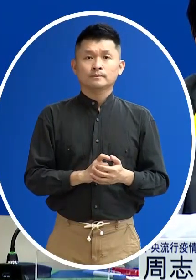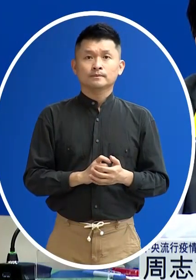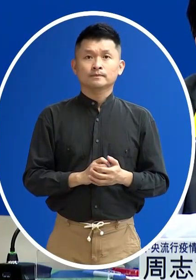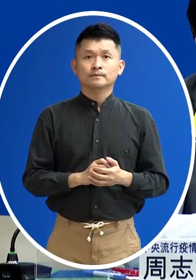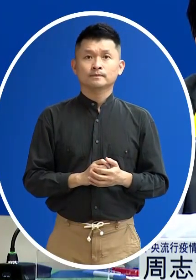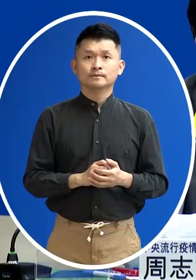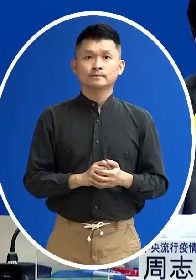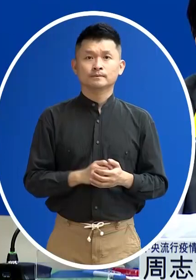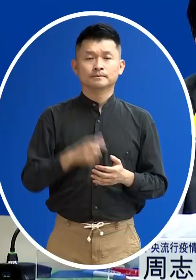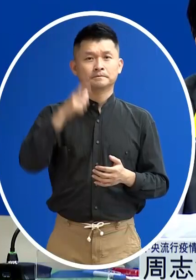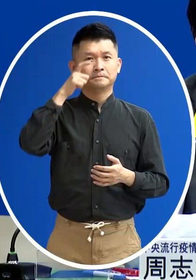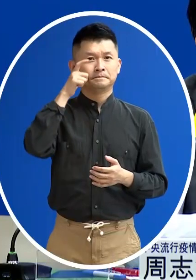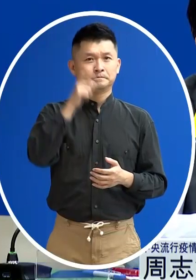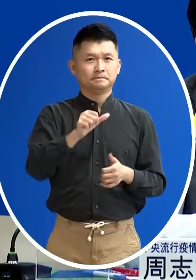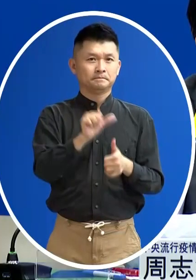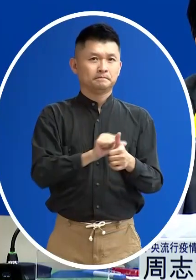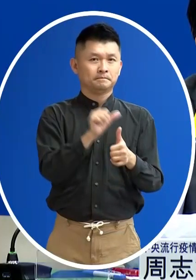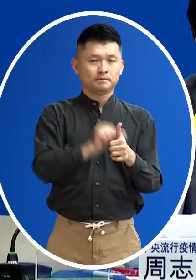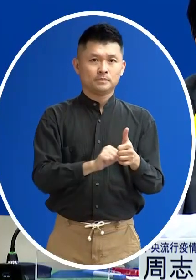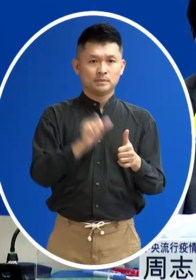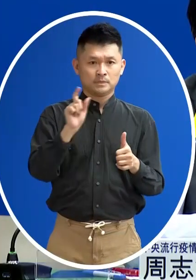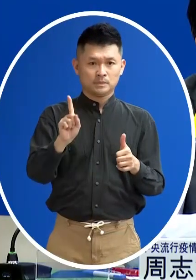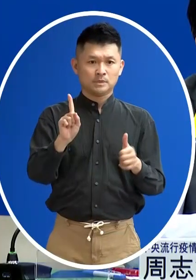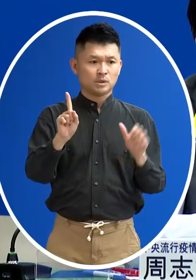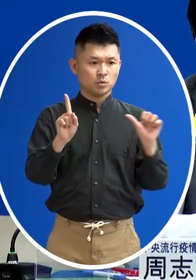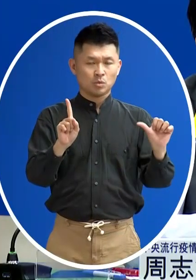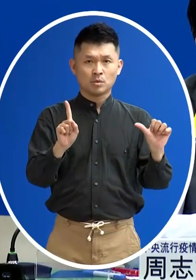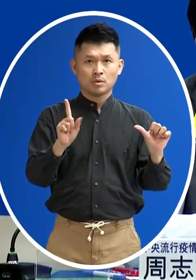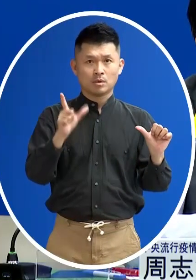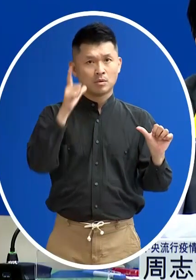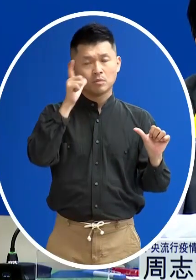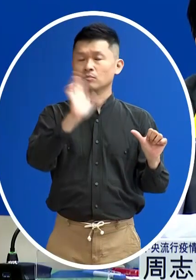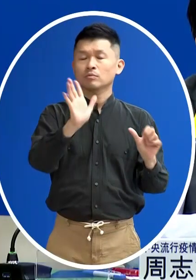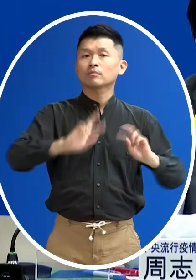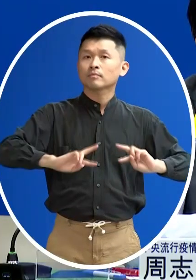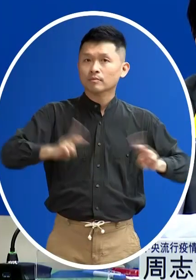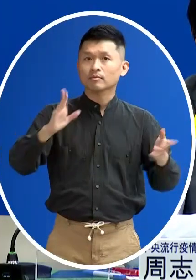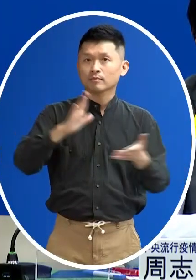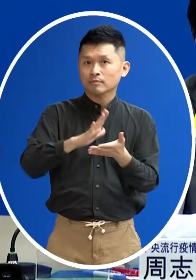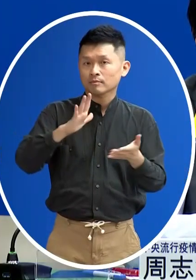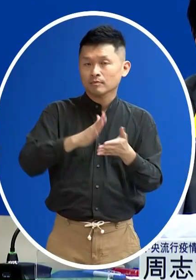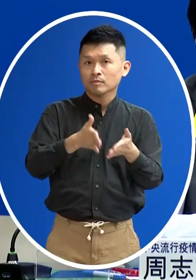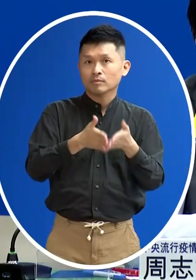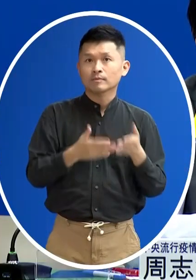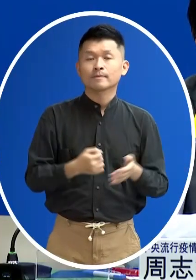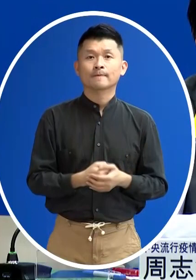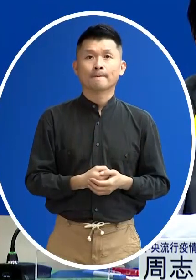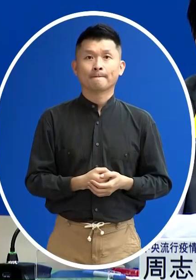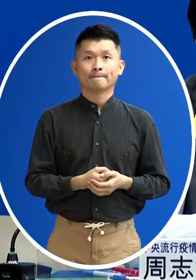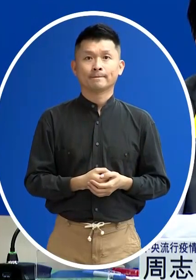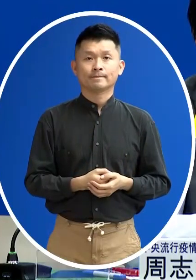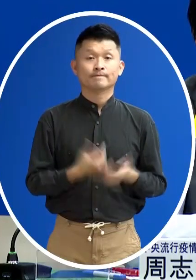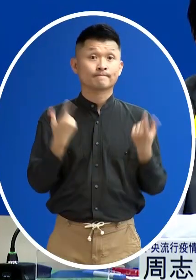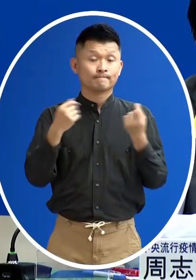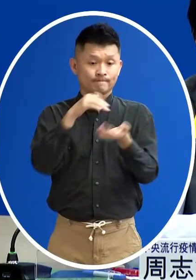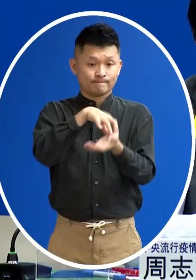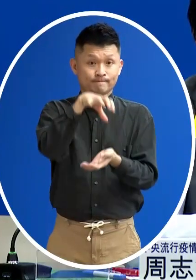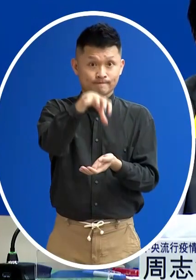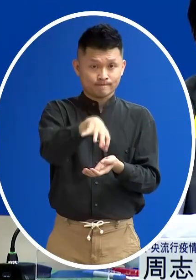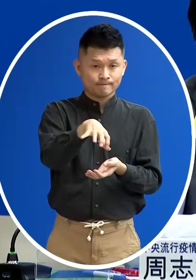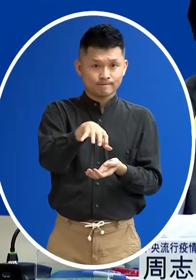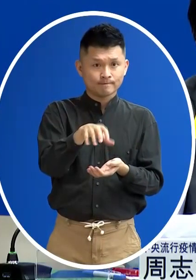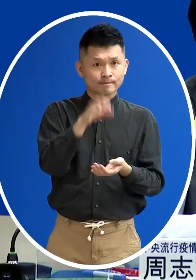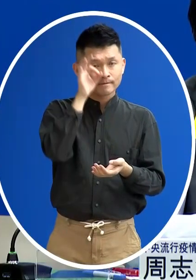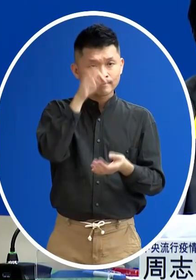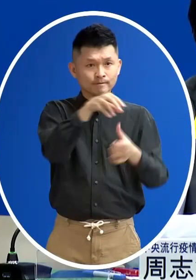很僵硬，然后就说一定要1:5，所以我们在这一点上面做一些弹性的调整，就是说还是要医院来视这